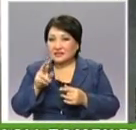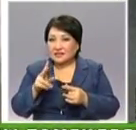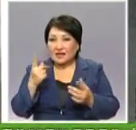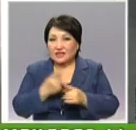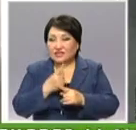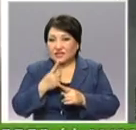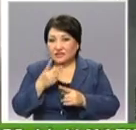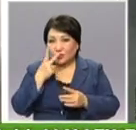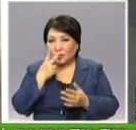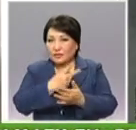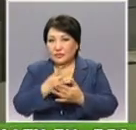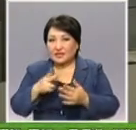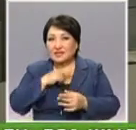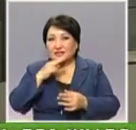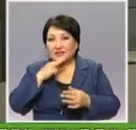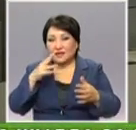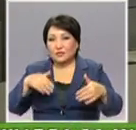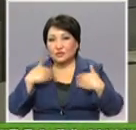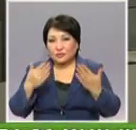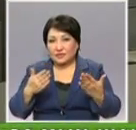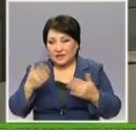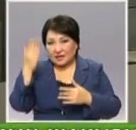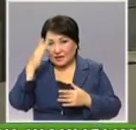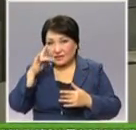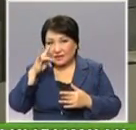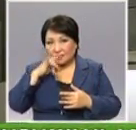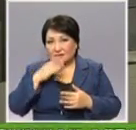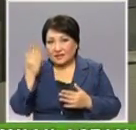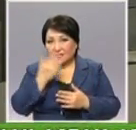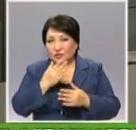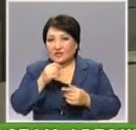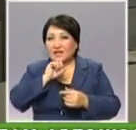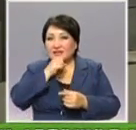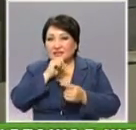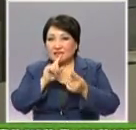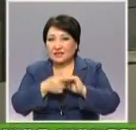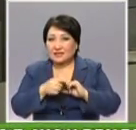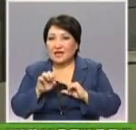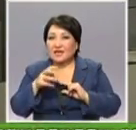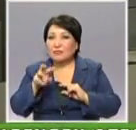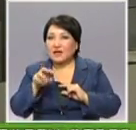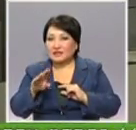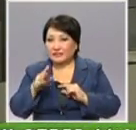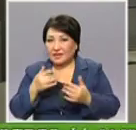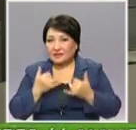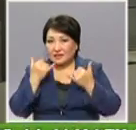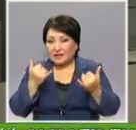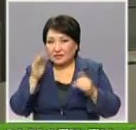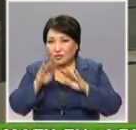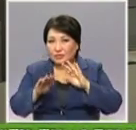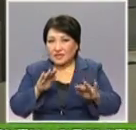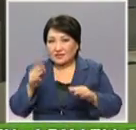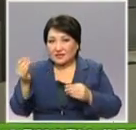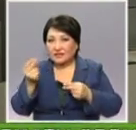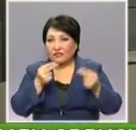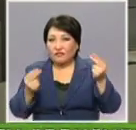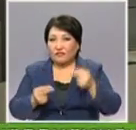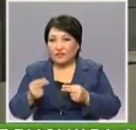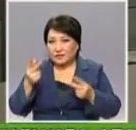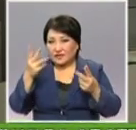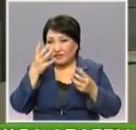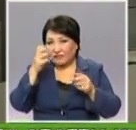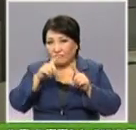назарына ұсынылып отыр. Қазақ киносының атасына айналған Шәкен Аймановқа арналған көрмеде саңлақтың тарихи фотосуреттері мен 200-ден